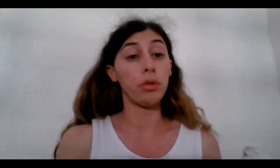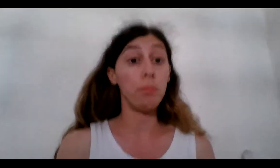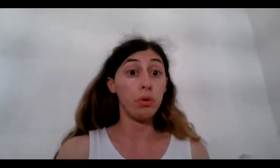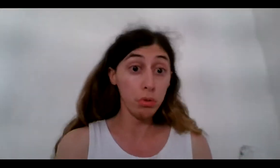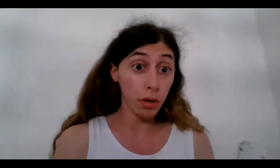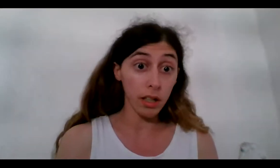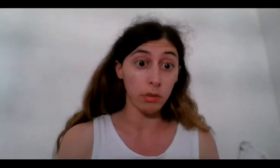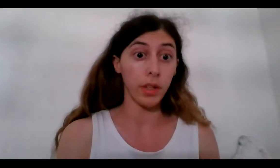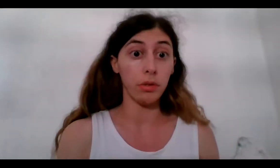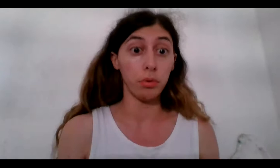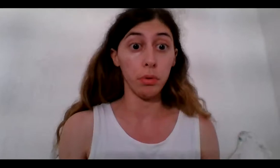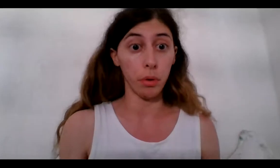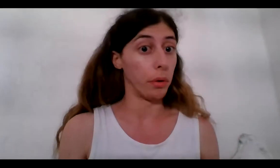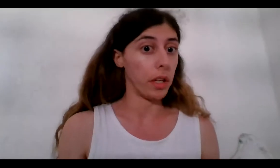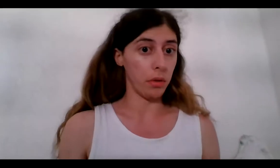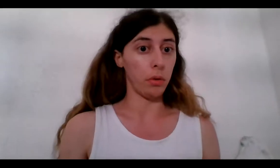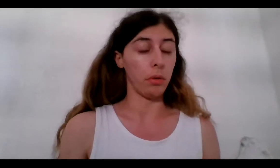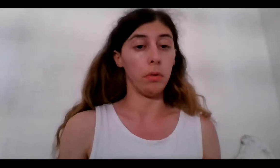il ressemble beaucoup aux versions